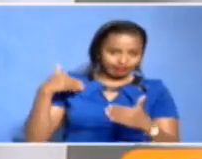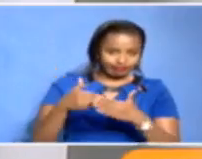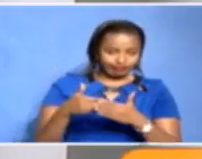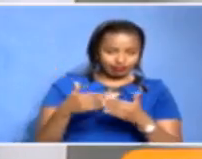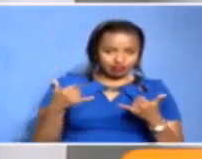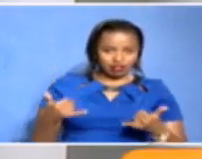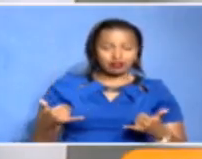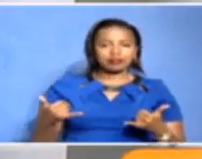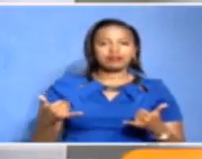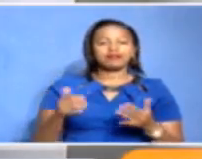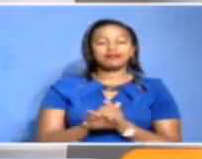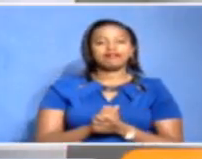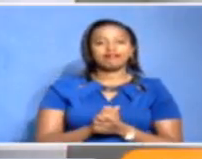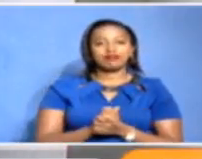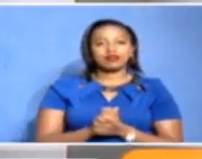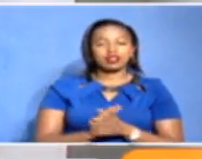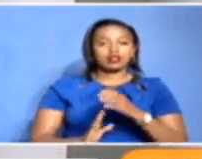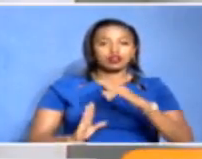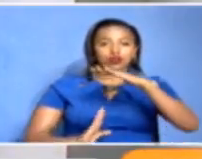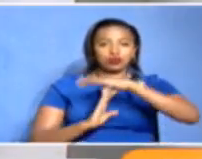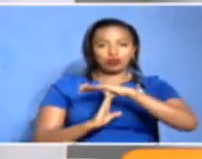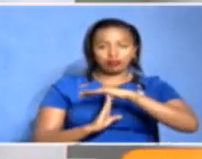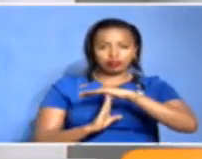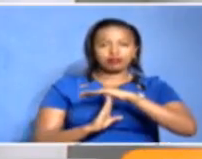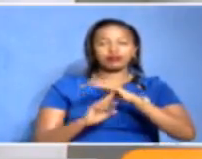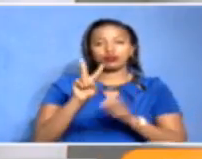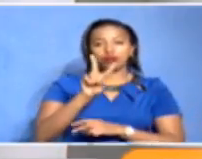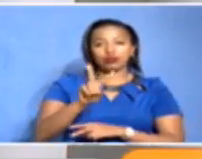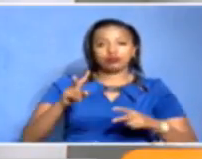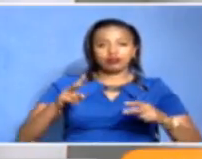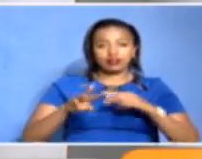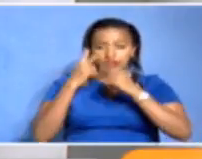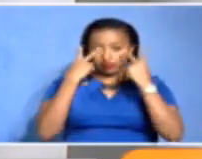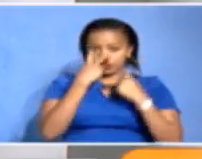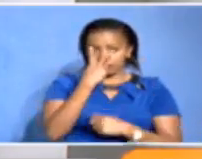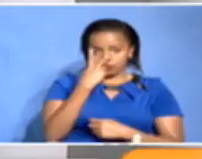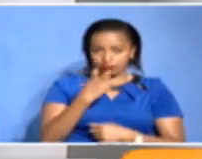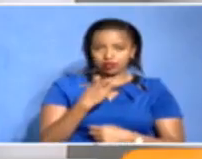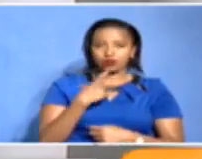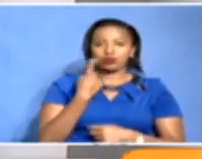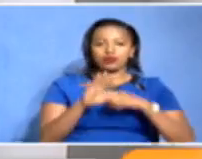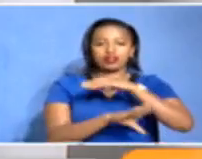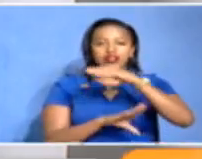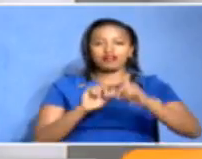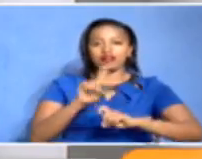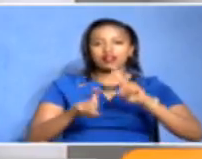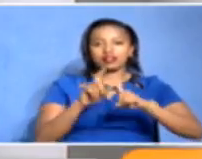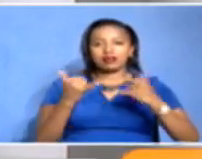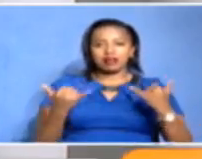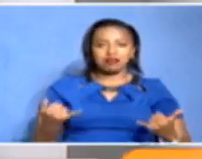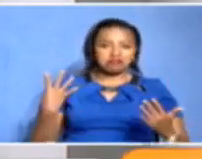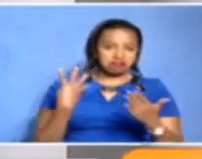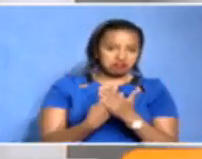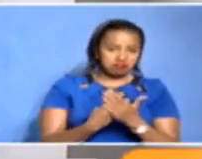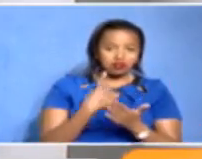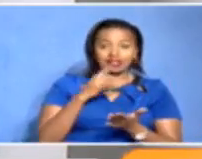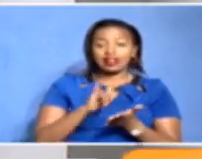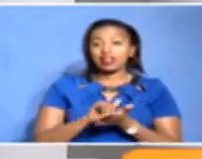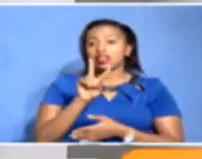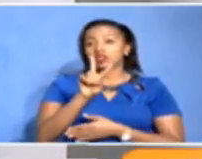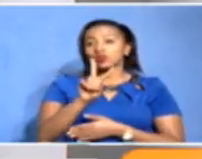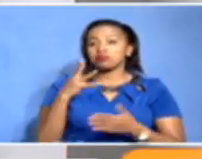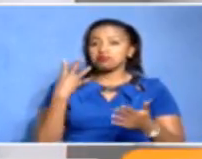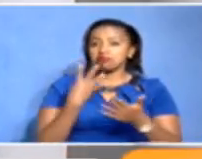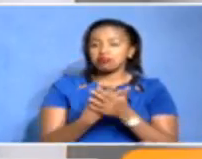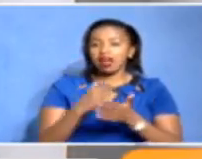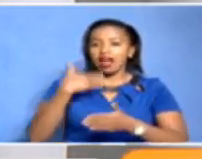Washukiwa wakuu wawizi wa mtihani nchini hatimaye wamekamatwa. Waziri wa elimu Amina Mohamed amesema kuwa wawili hao walitiwa mbaroni baada ya uchunguzi